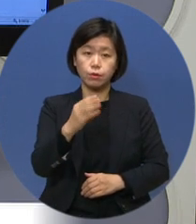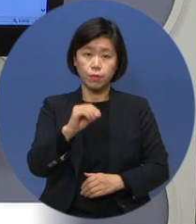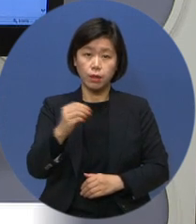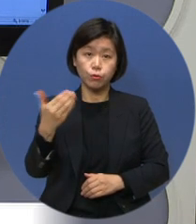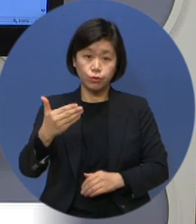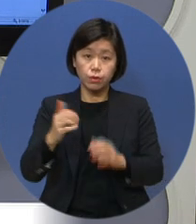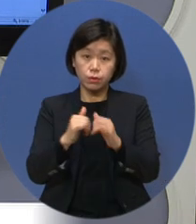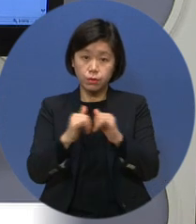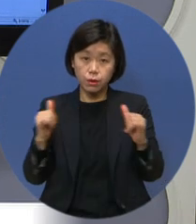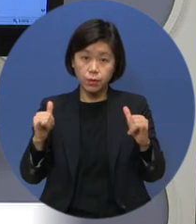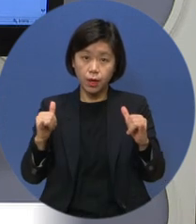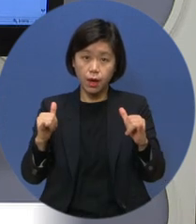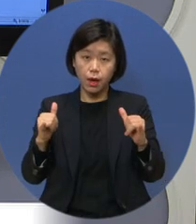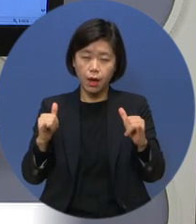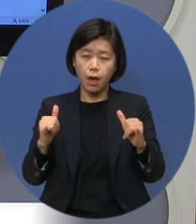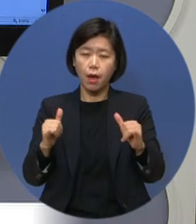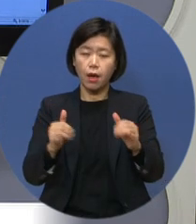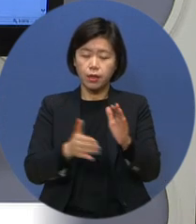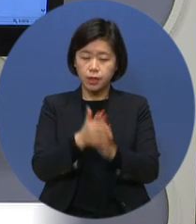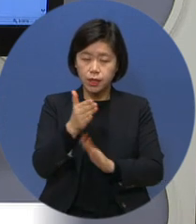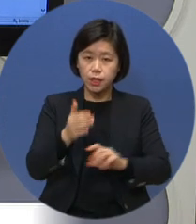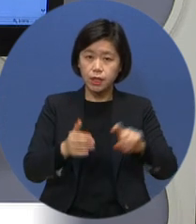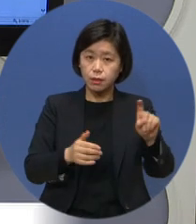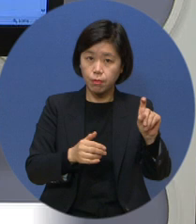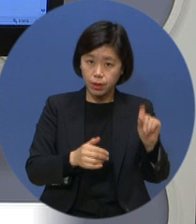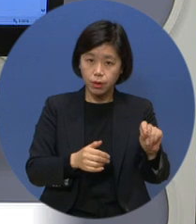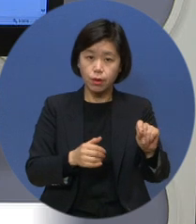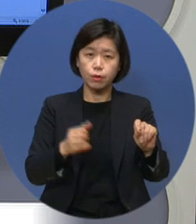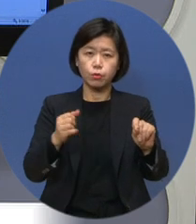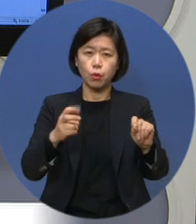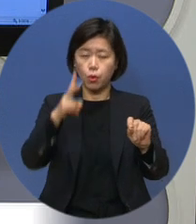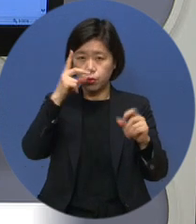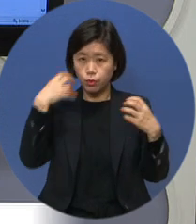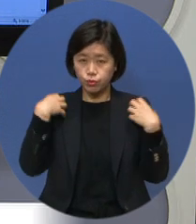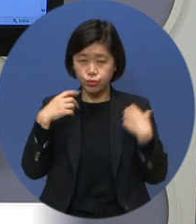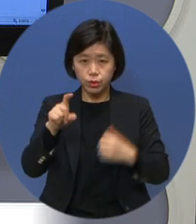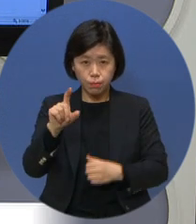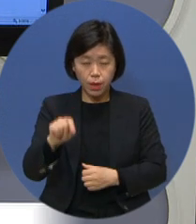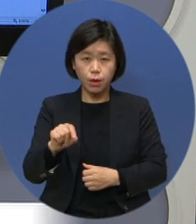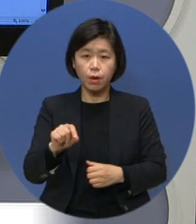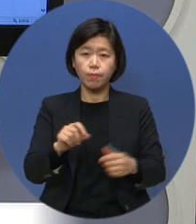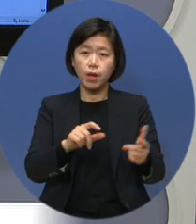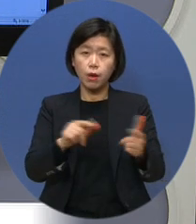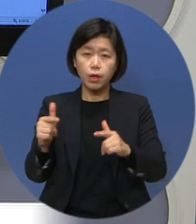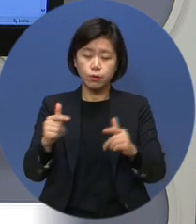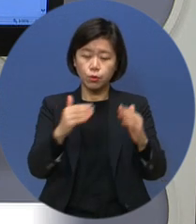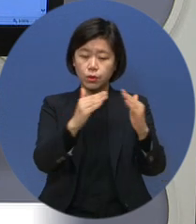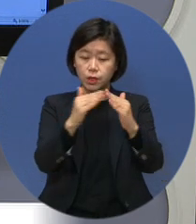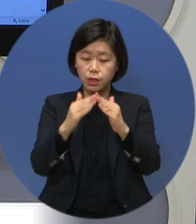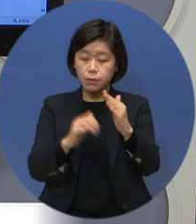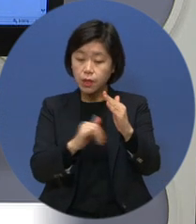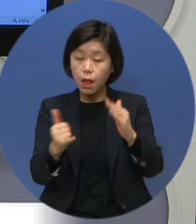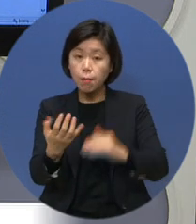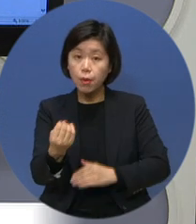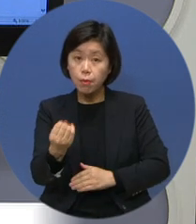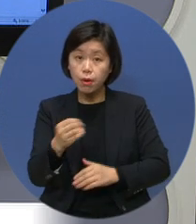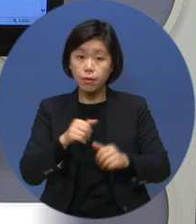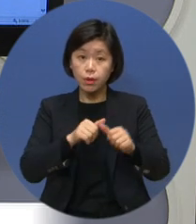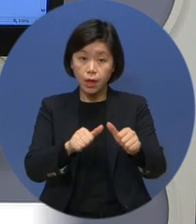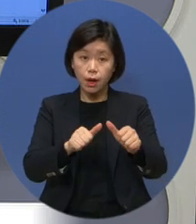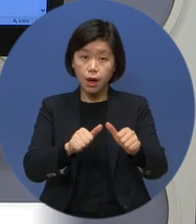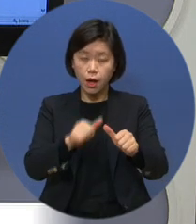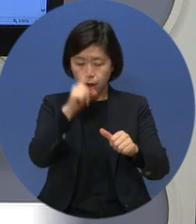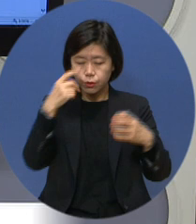지혜의 생활 안정 지원금 10만 원을 지급했고 각 가구의 가구원 에 따라 정부의 긴급 재난